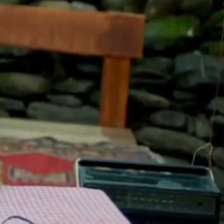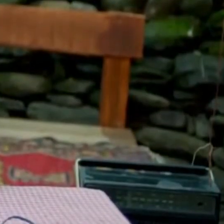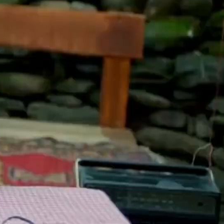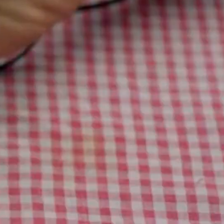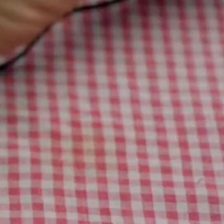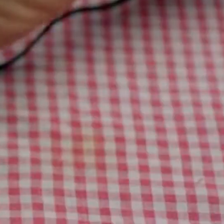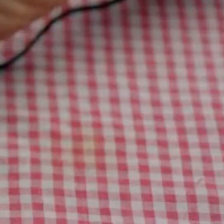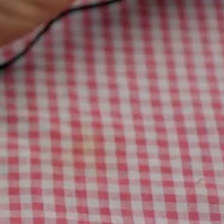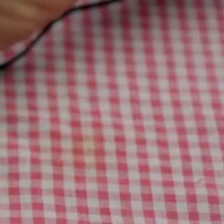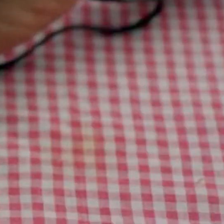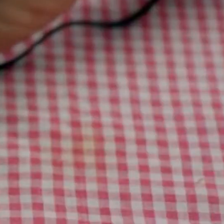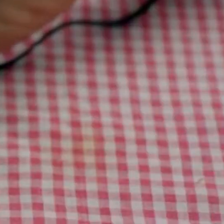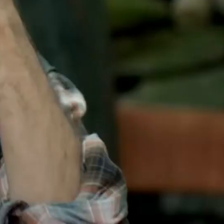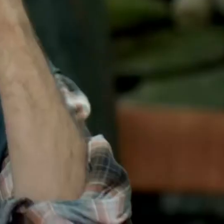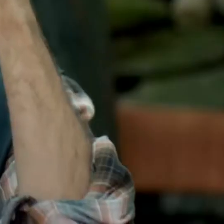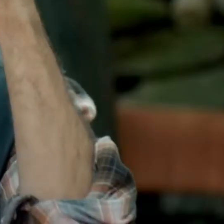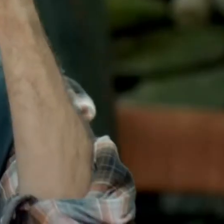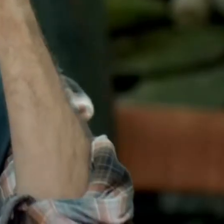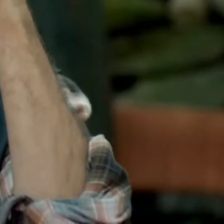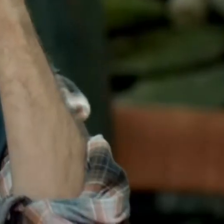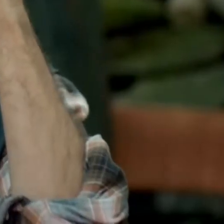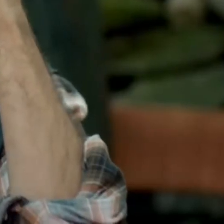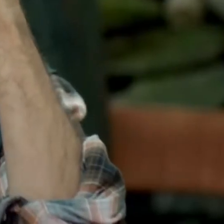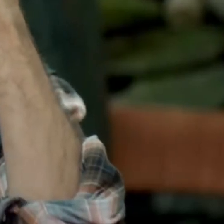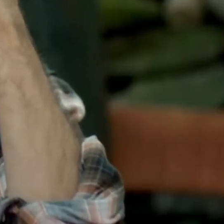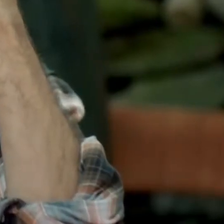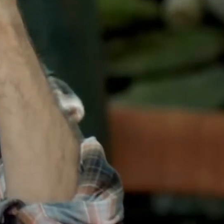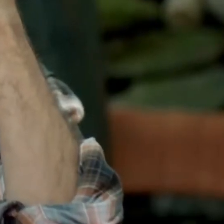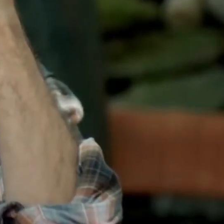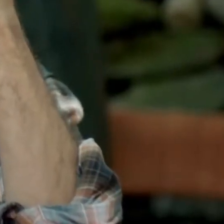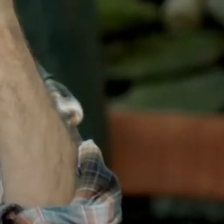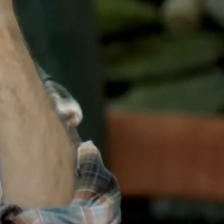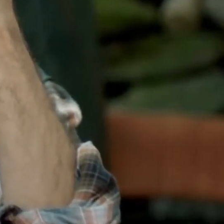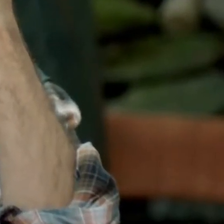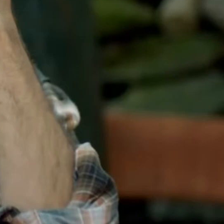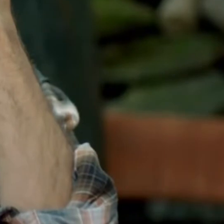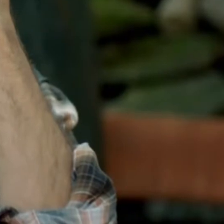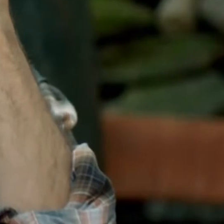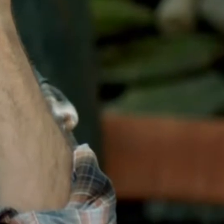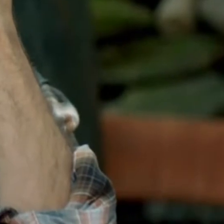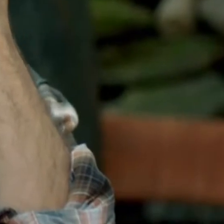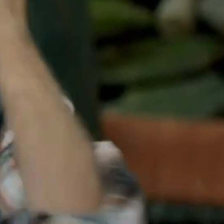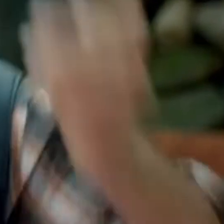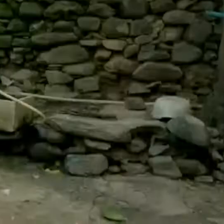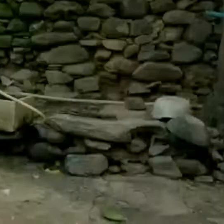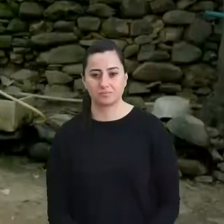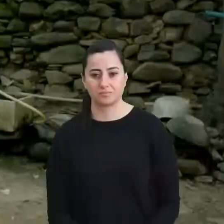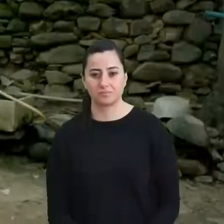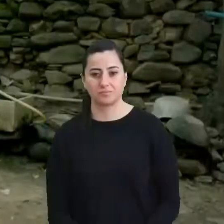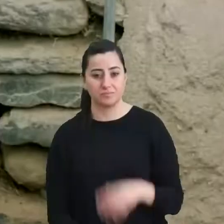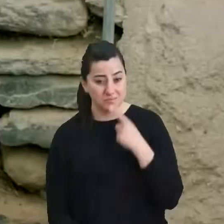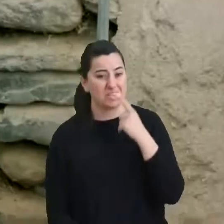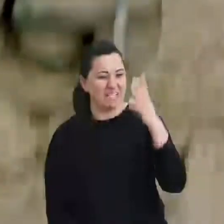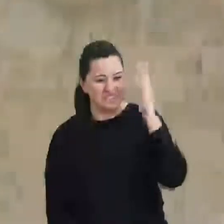kulağına dayayıp düğmesine bastı. çalıştığını görünce ağlamaklı çenesi titreyiverdi. Ne